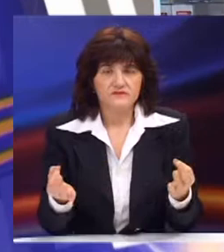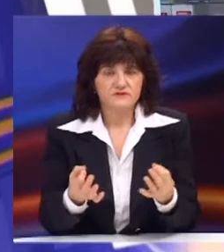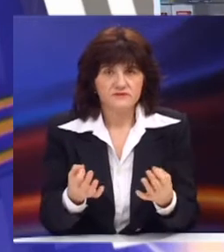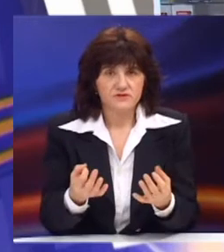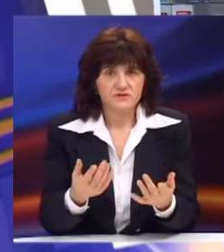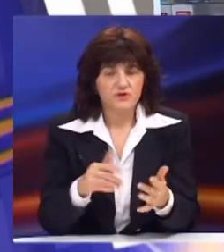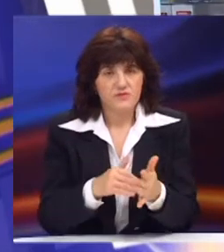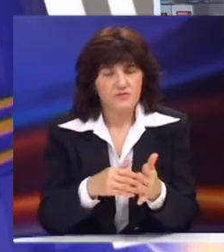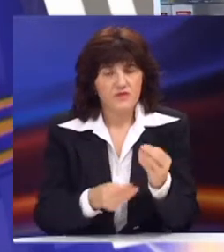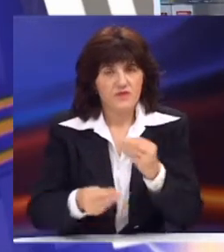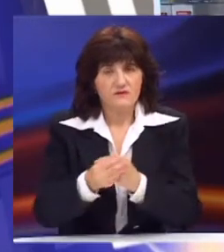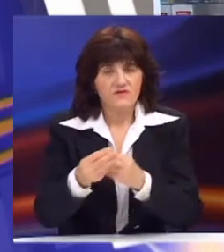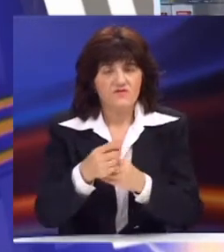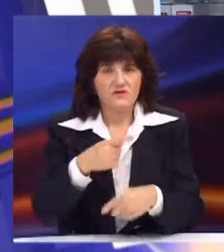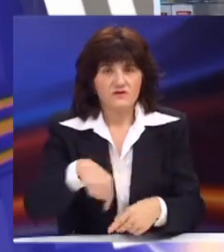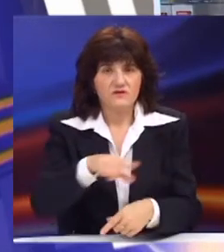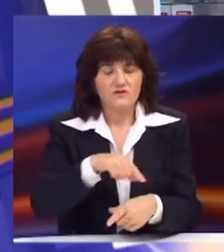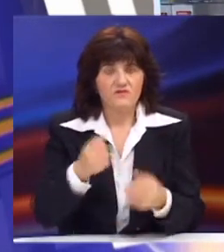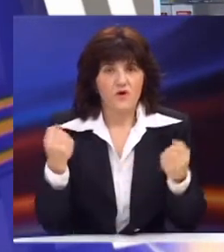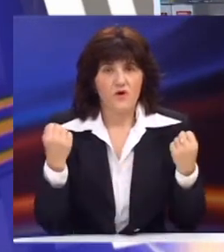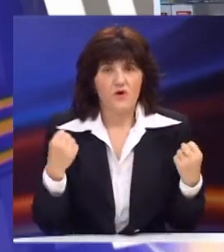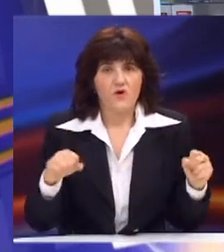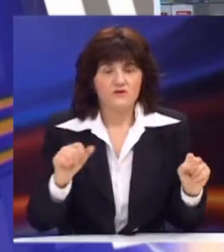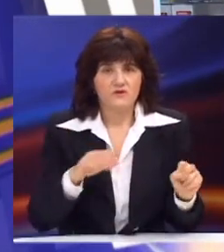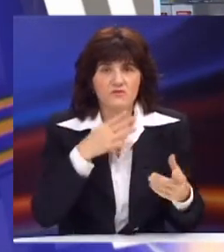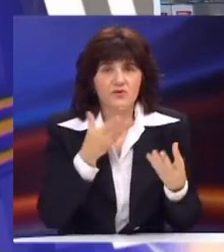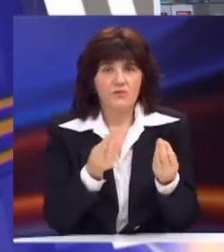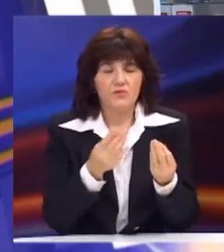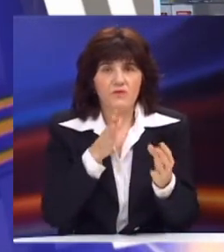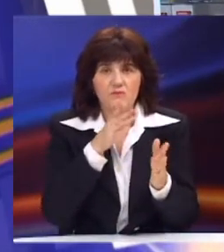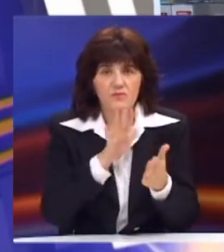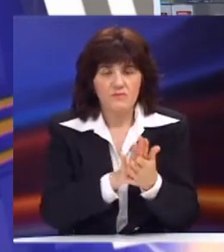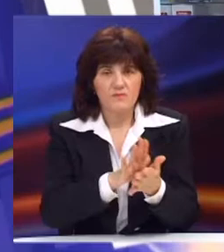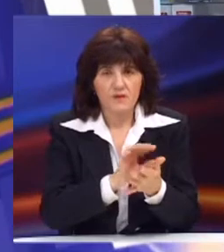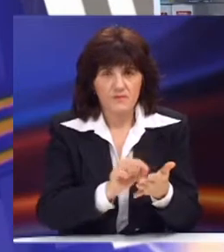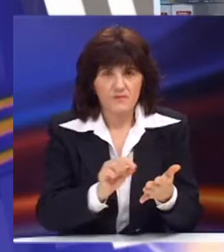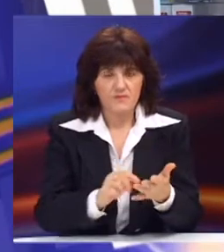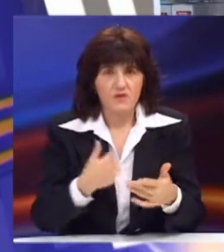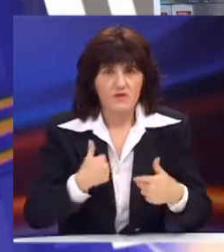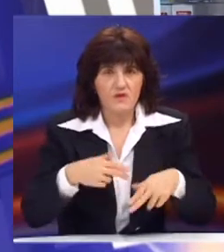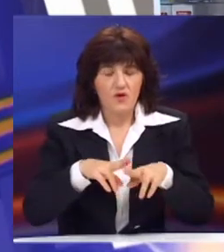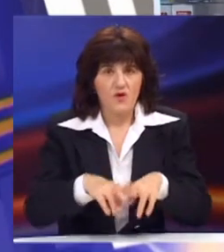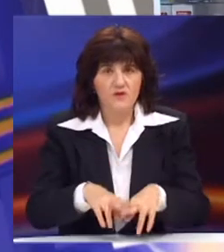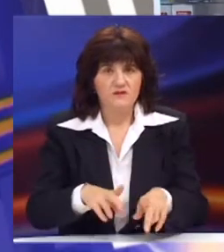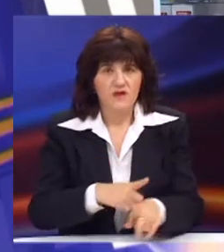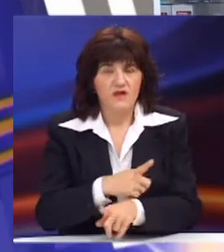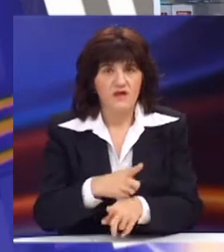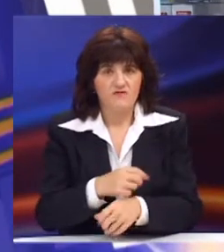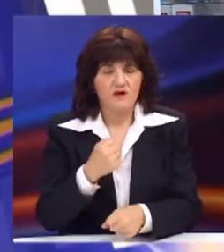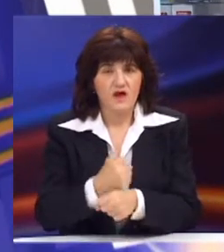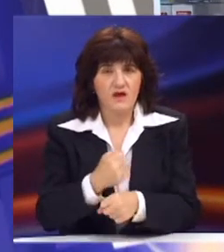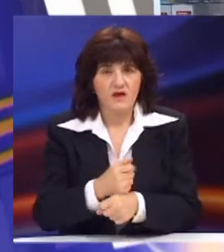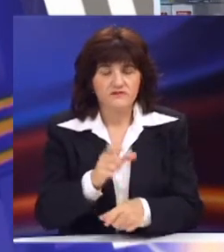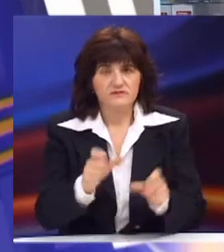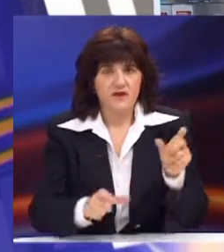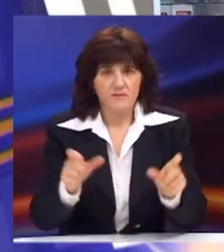zdravstveni radnici u što većoj meri oslobode viška administracije i da im samim tim ostane što više vremena za